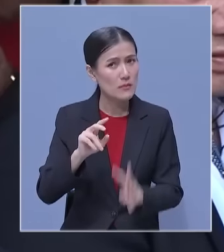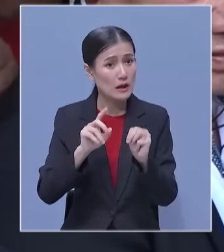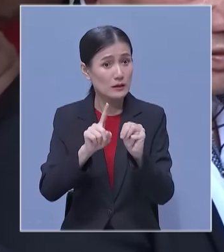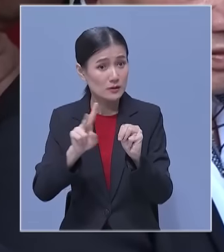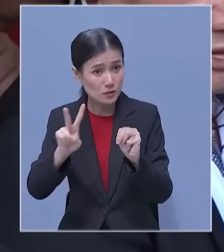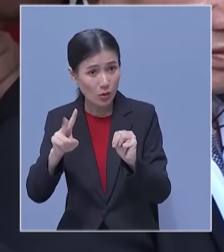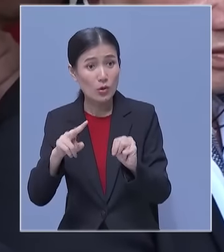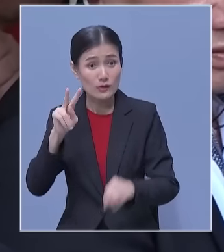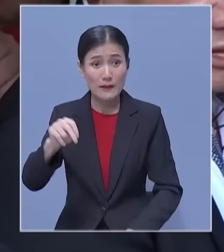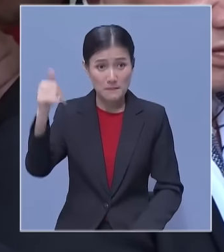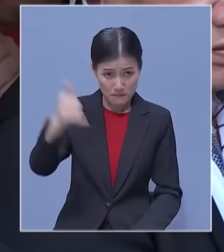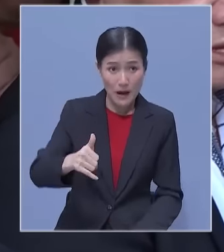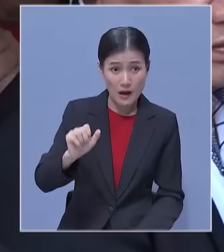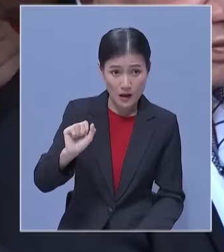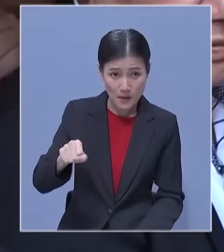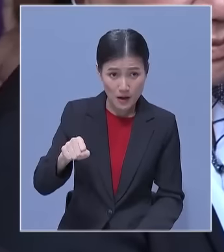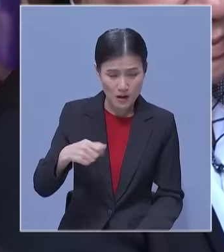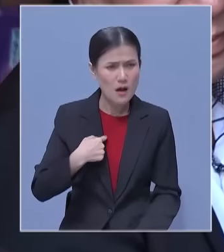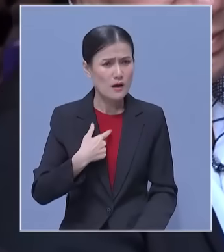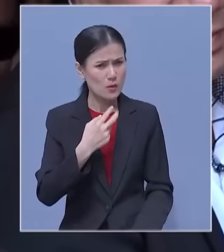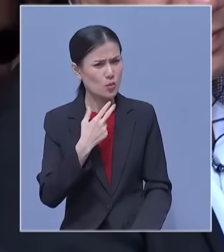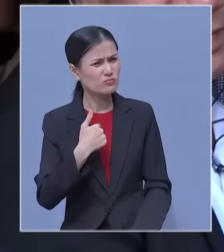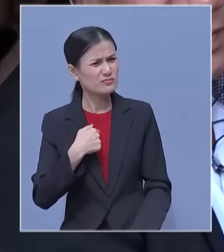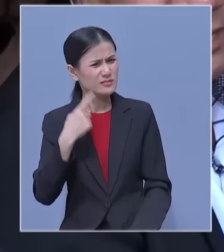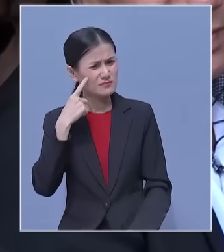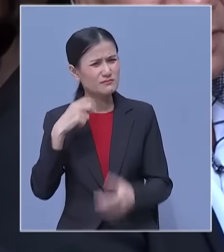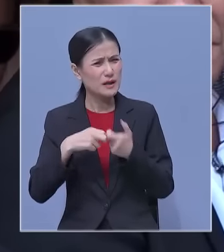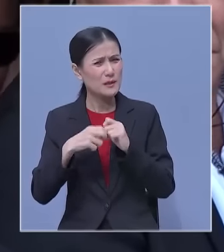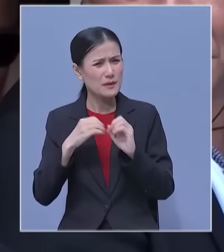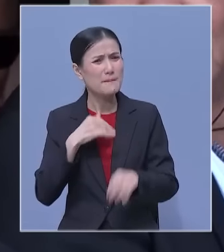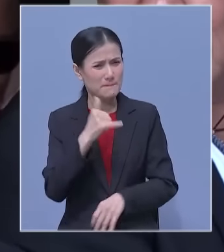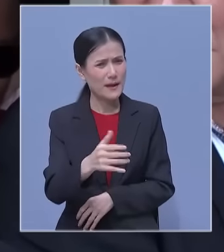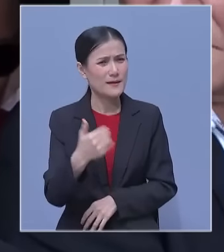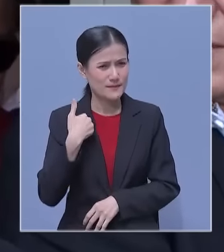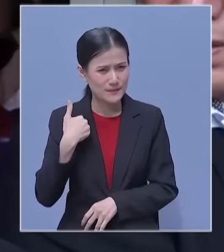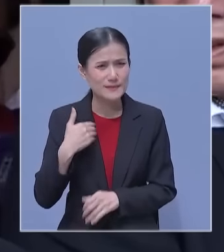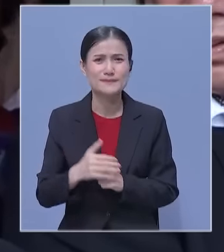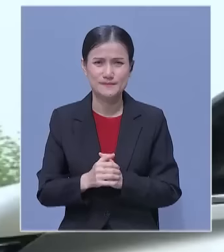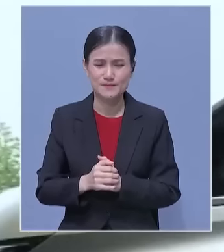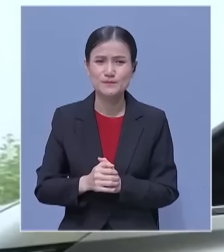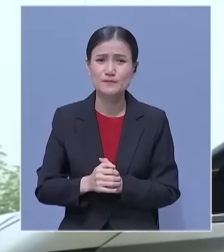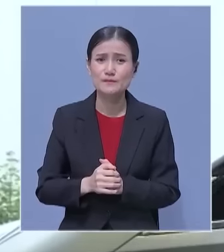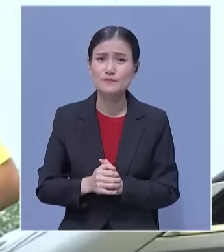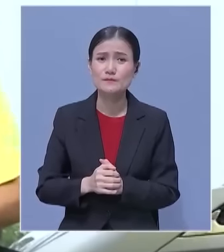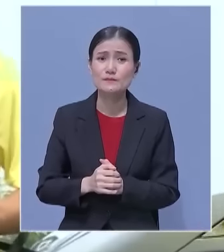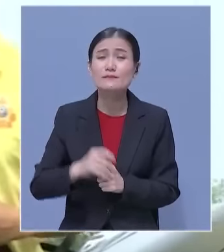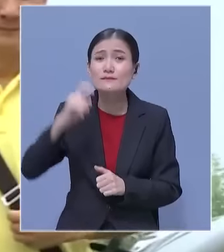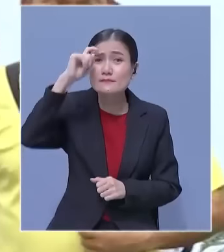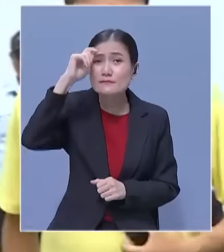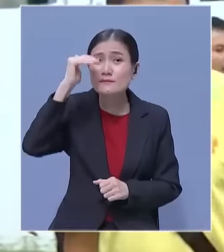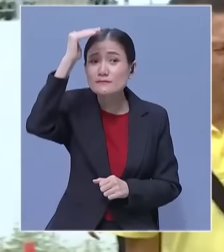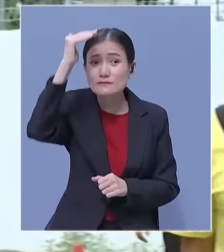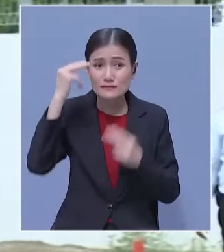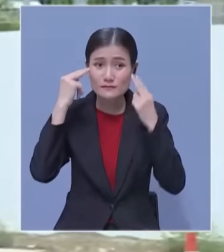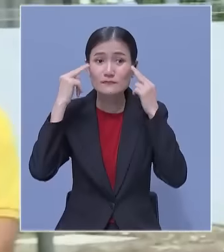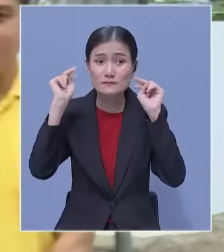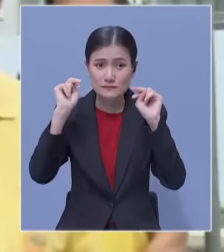าเกิดว่ามีอะไรเปลี่ยนแปลงก็คงต้องไปค่ะ ส่วนเรื่องของความเคลื่อนไหวนะคะกรณีของคุณเศรษฐาทวีสินนายกรั